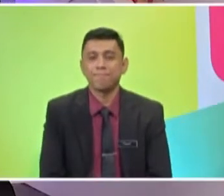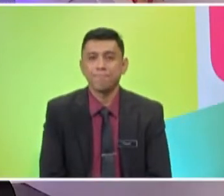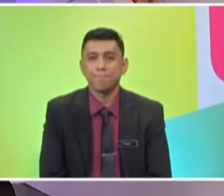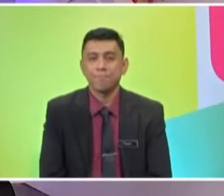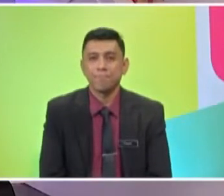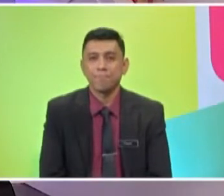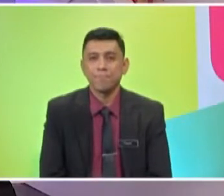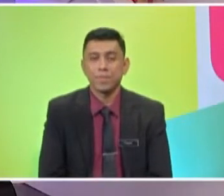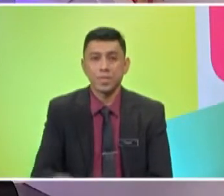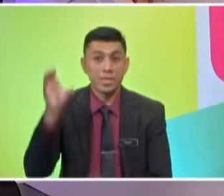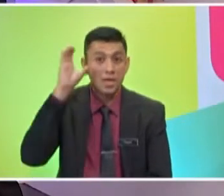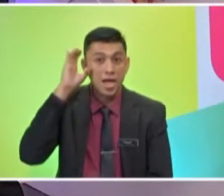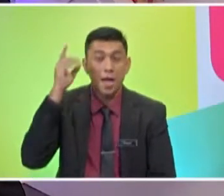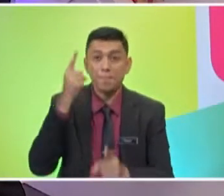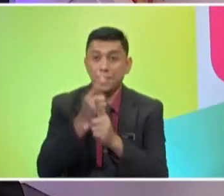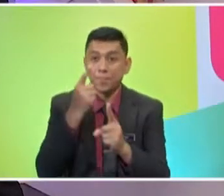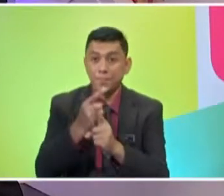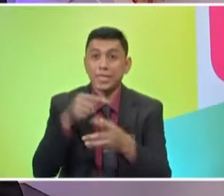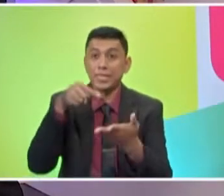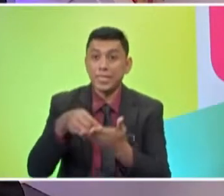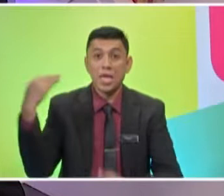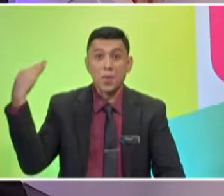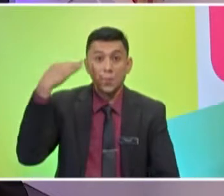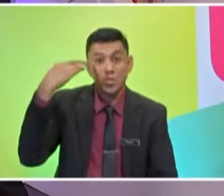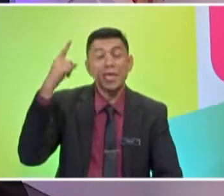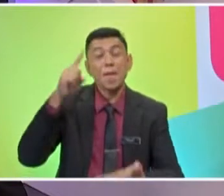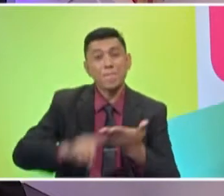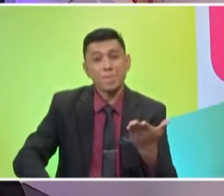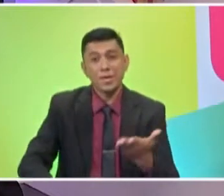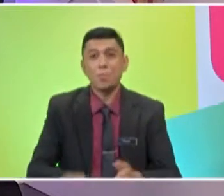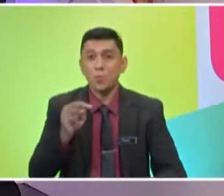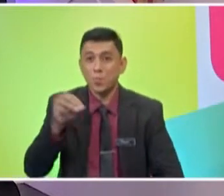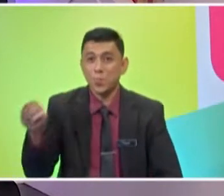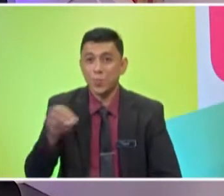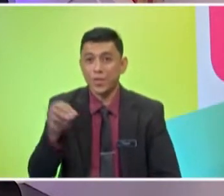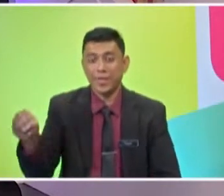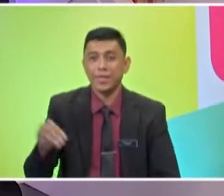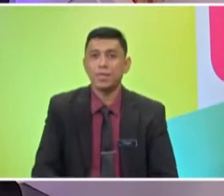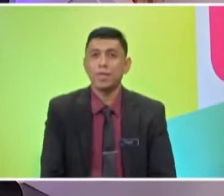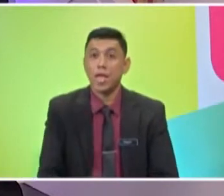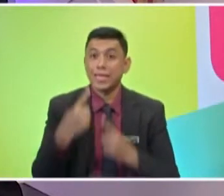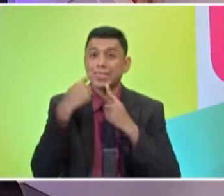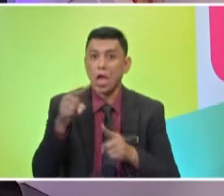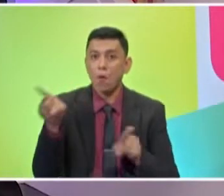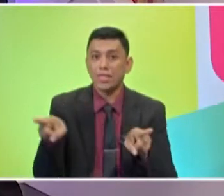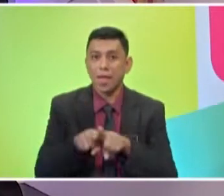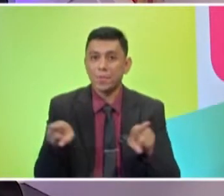dengar betul-betul ini bunyi apa, murid-murid. Jawab sama-sama ya, dengar.